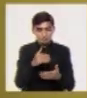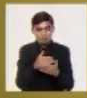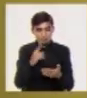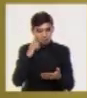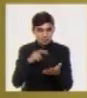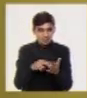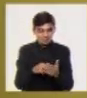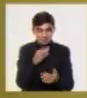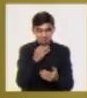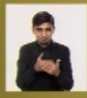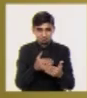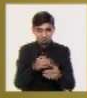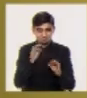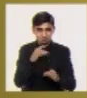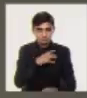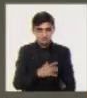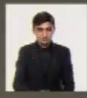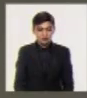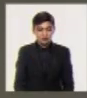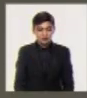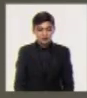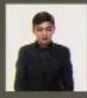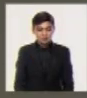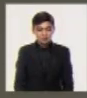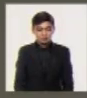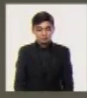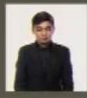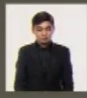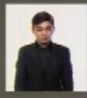қарастыруға жеттеп отыр. Әйгерім Ердәулет, Влад Шишко, информбюро, Алматы.